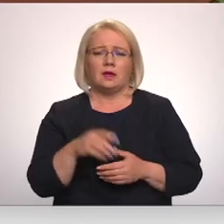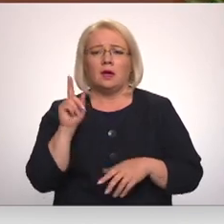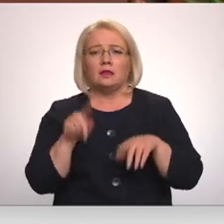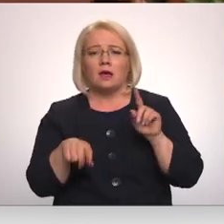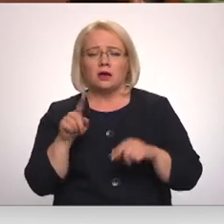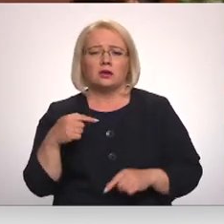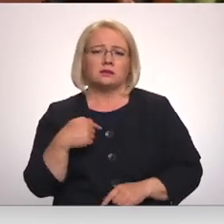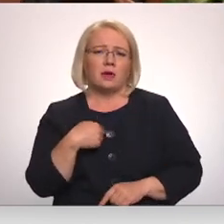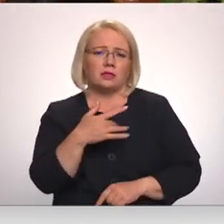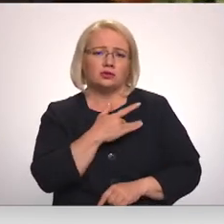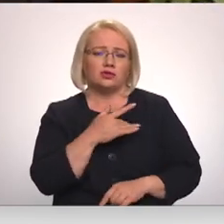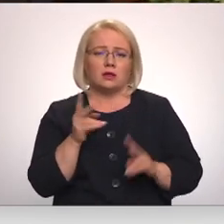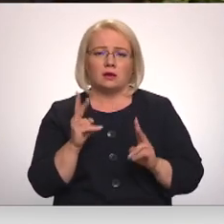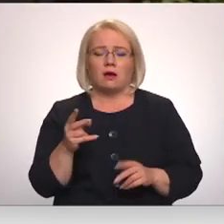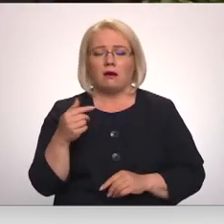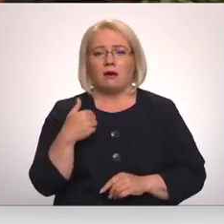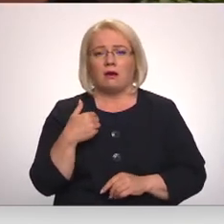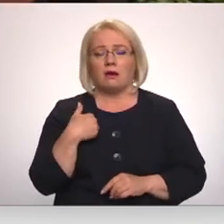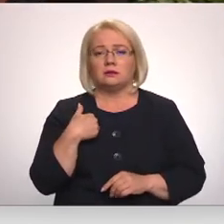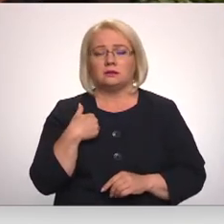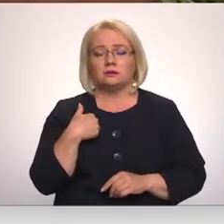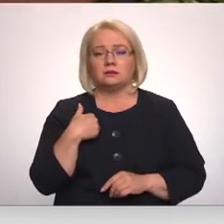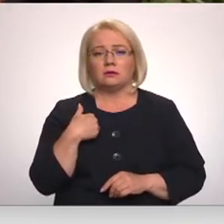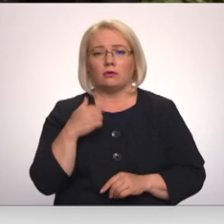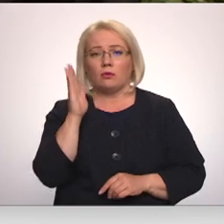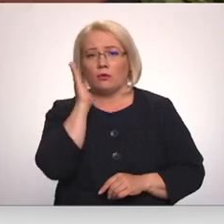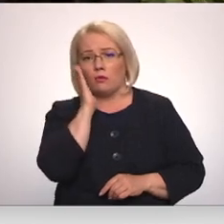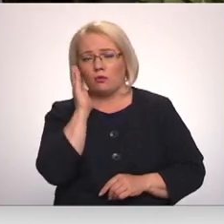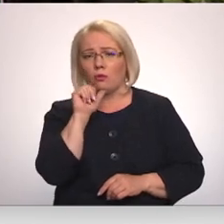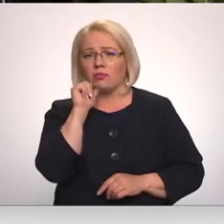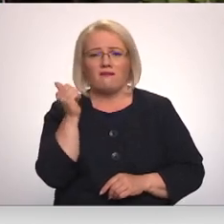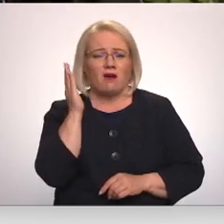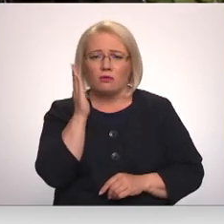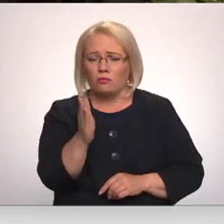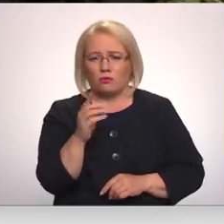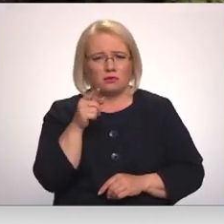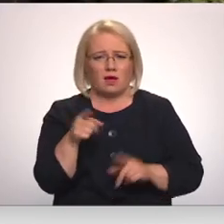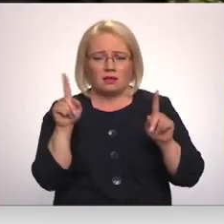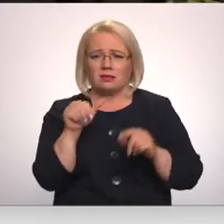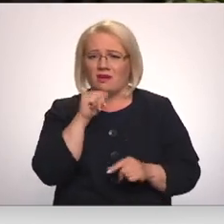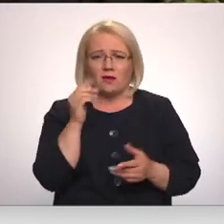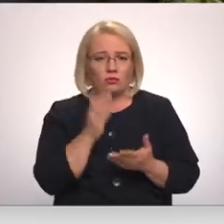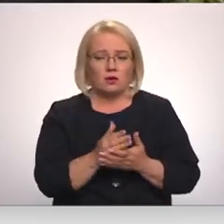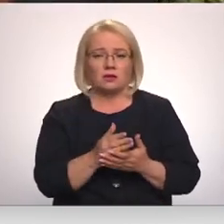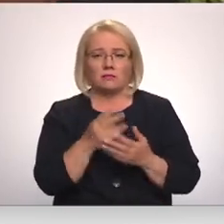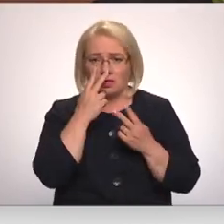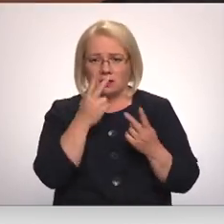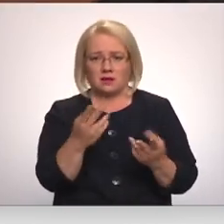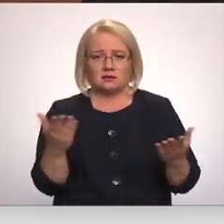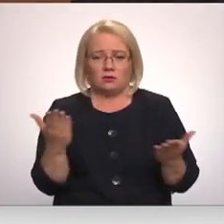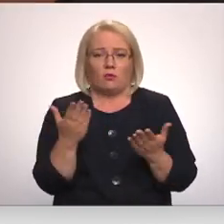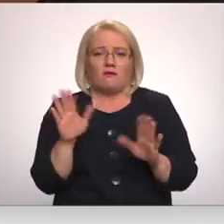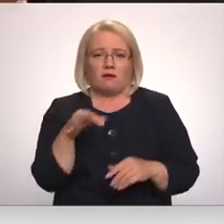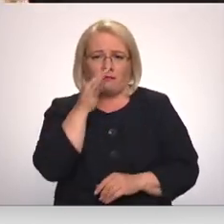dažreiz man šķiet, ka tas, ka es guļu, nevar būt tāda lieta. Nu, bet redzat, ko tu teiksi?